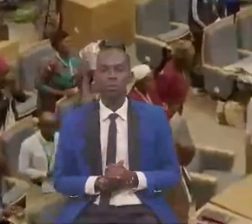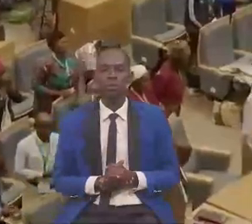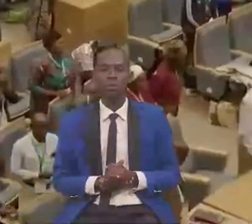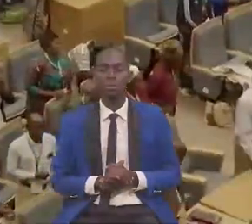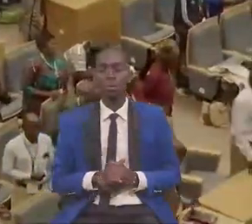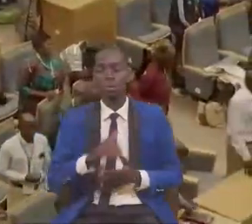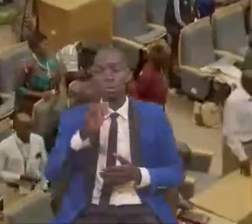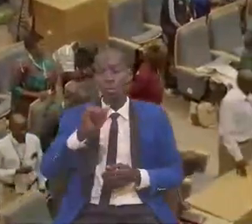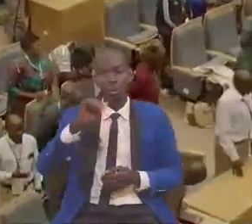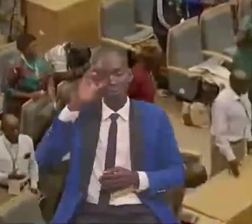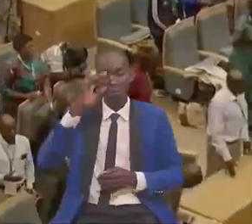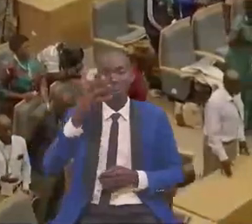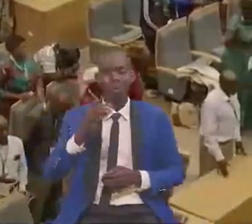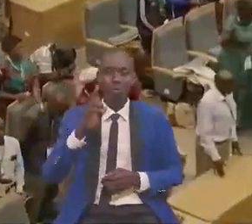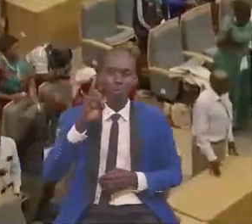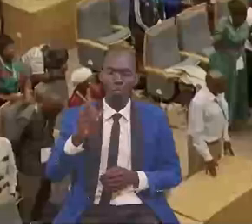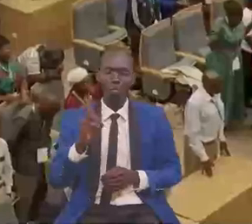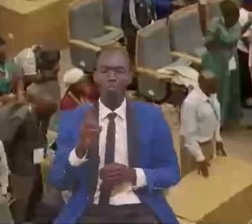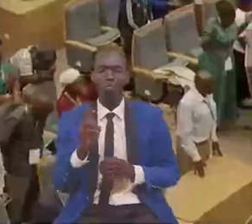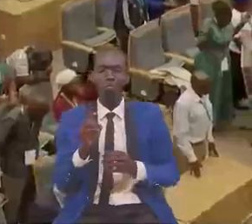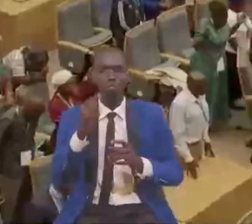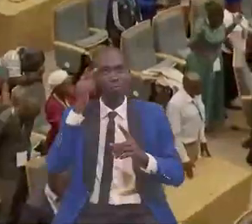homme d'une seule poursuite, concentré,